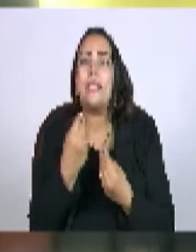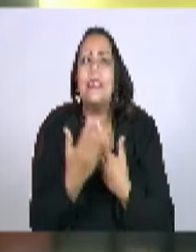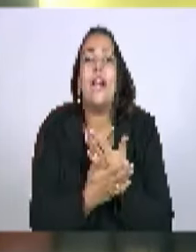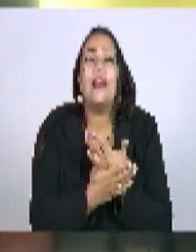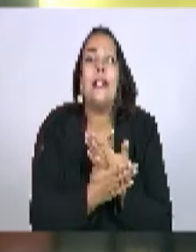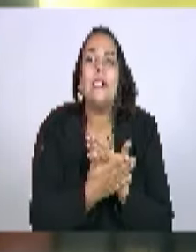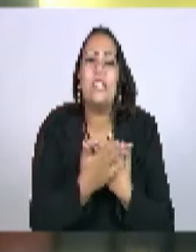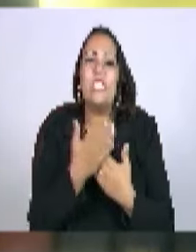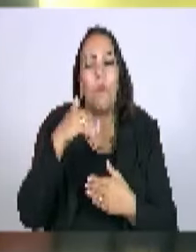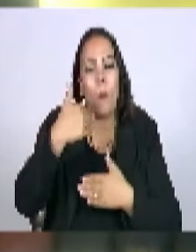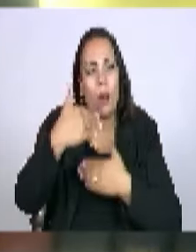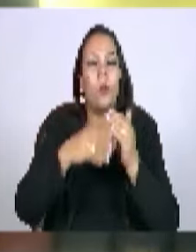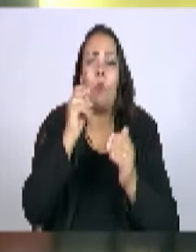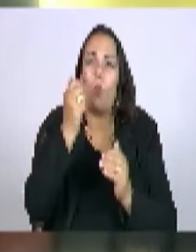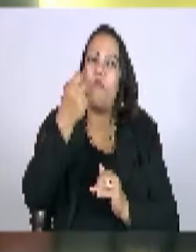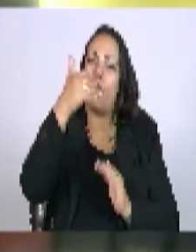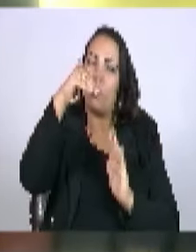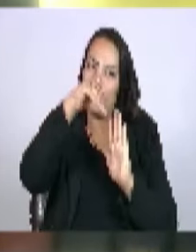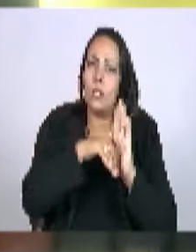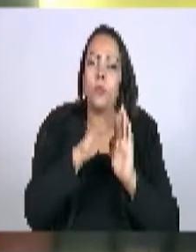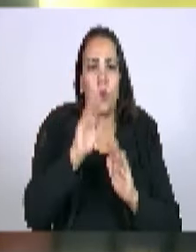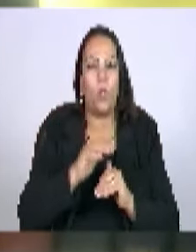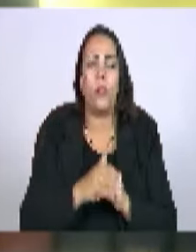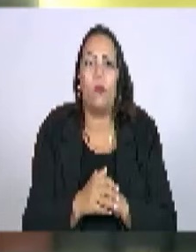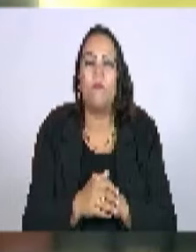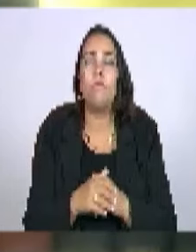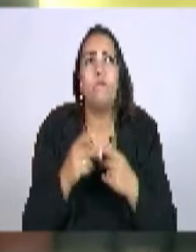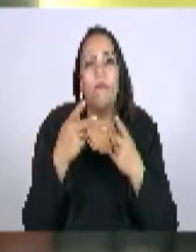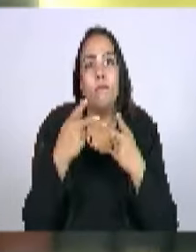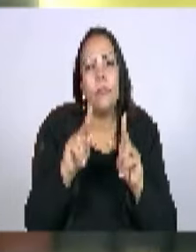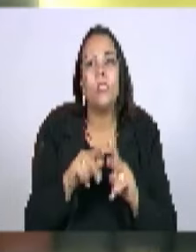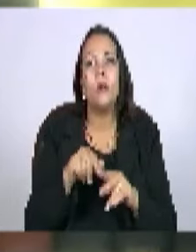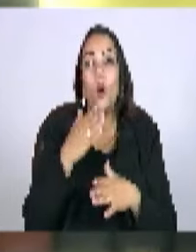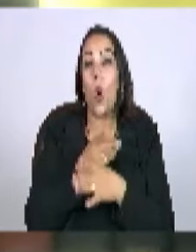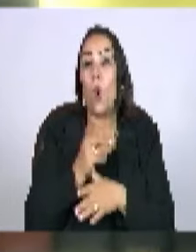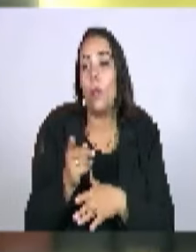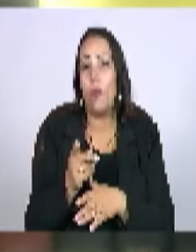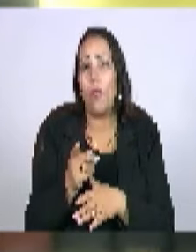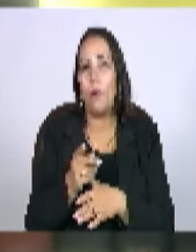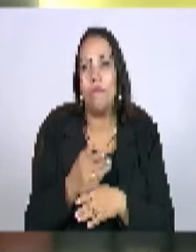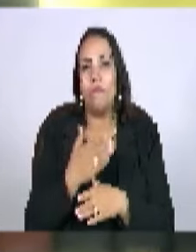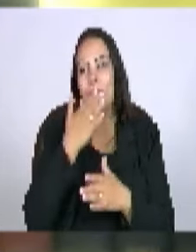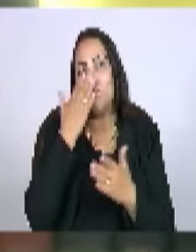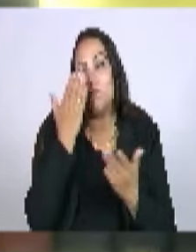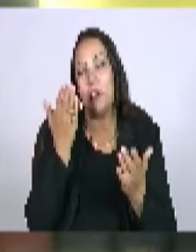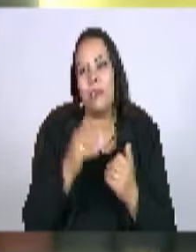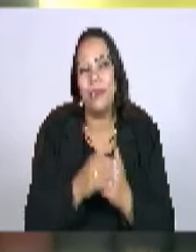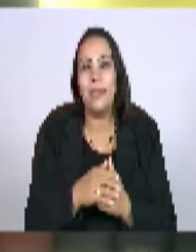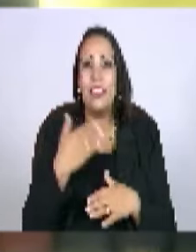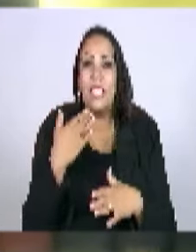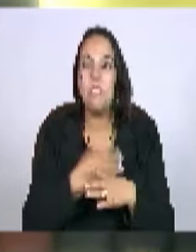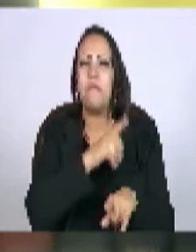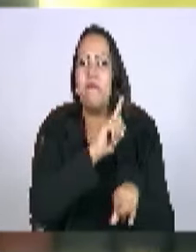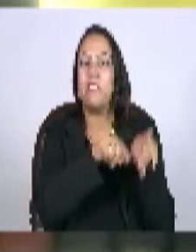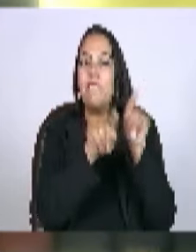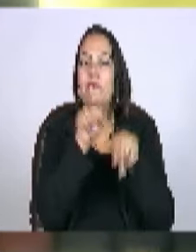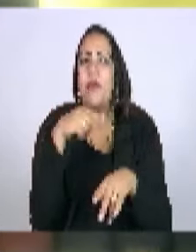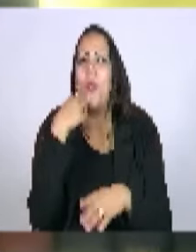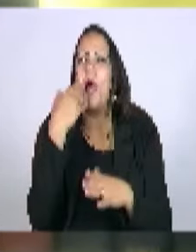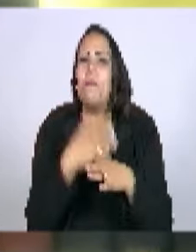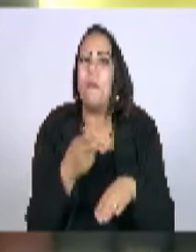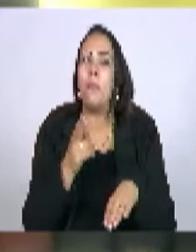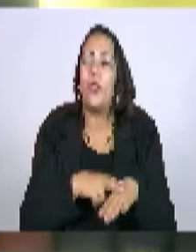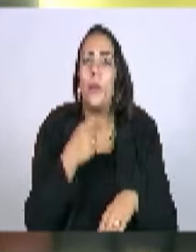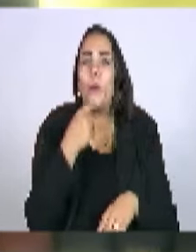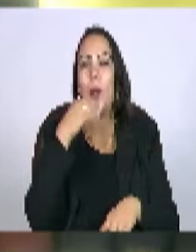اسعارها ماشي الحال لكن ما اعتقدش انه ده السبب في ارتفاع الاسعار لان في ناس قالت اسباب اخرى زي